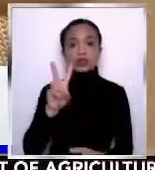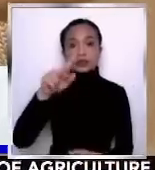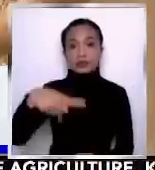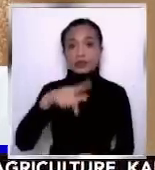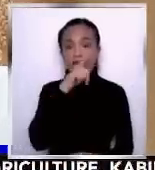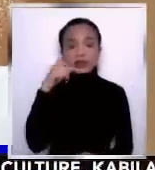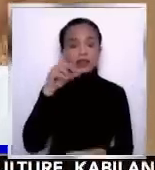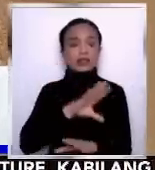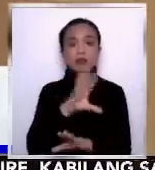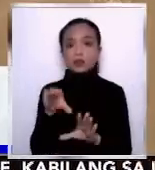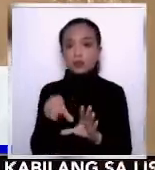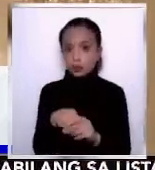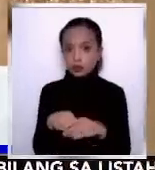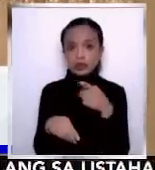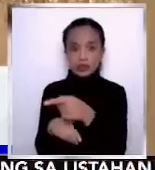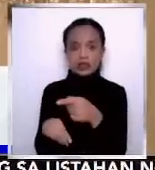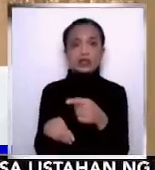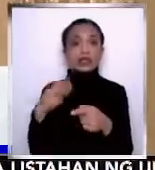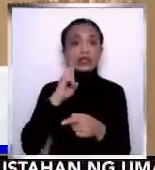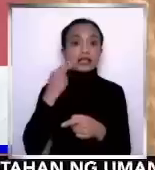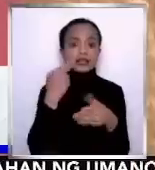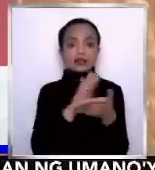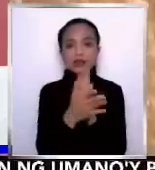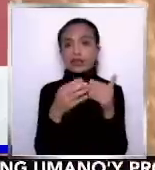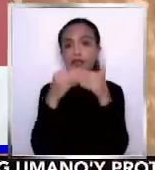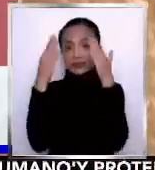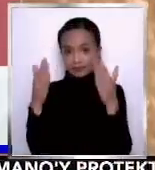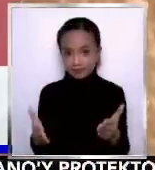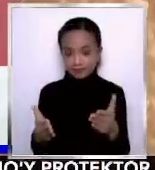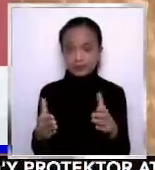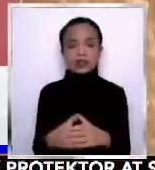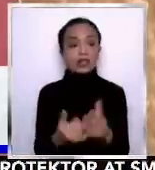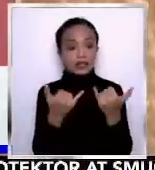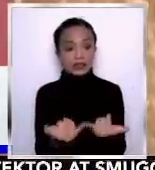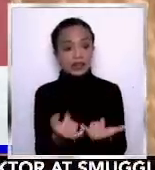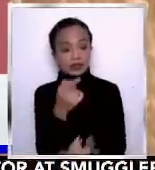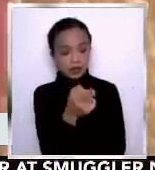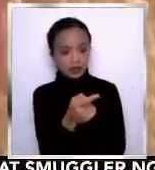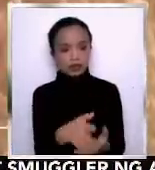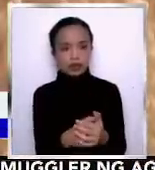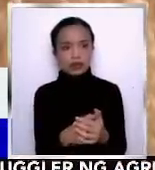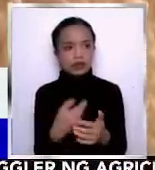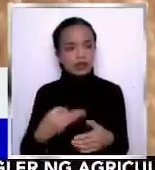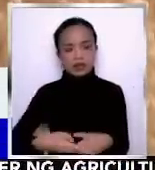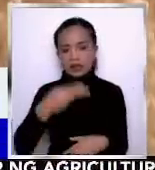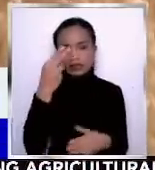Robredo ang pagiging leader ng oposisyon sa senadora. You are now the highest